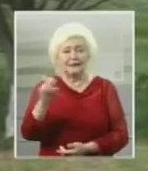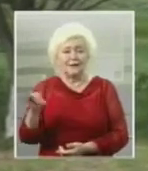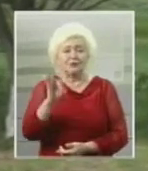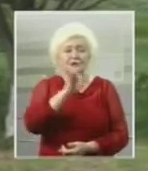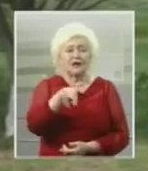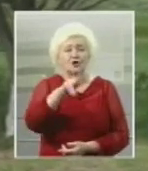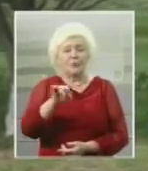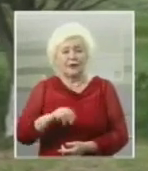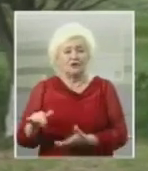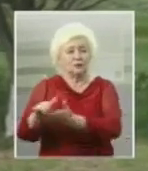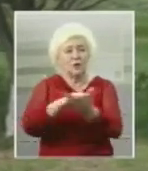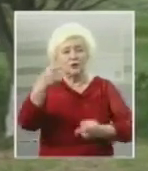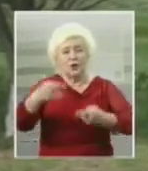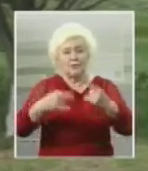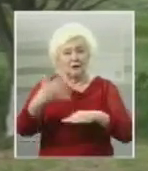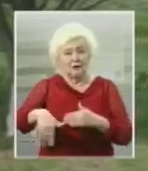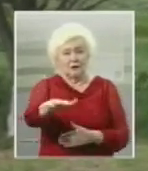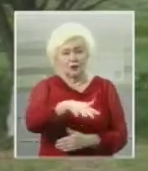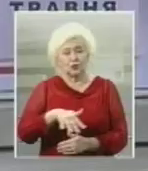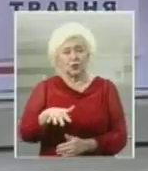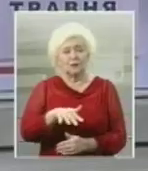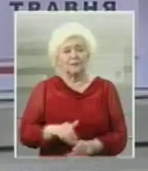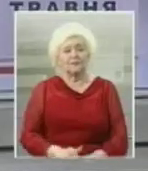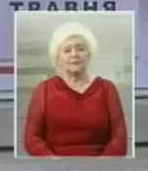Ігор Петченко, Суспільне, Херсон.